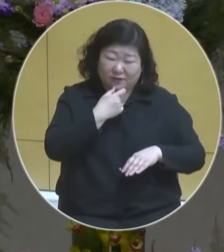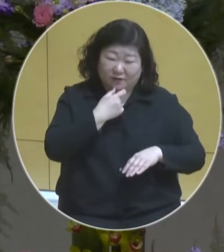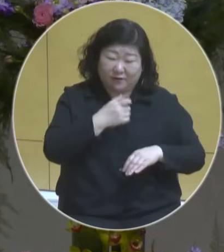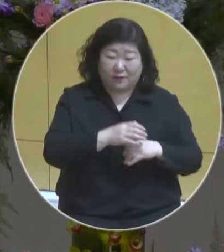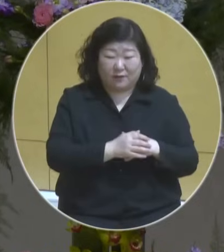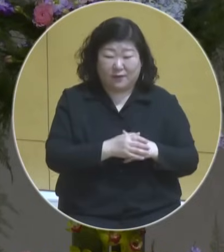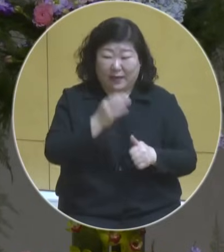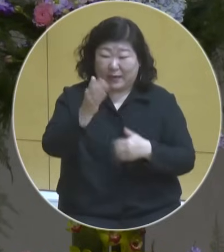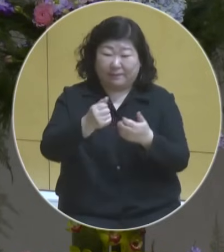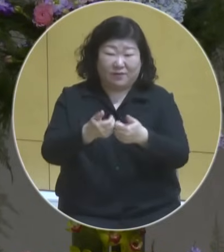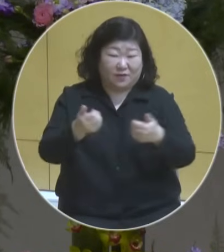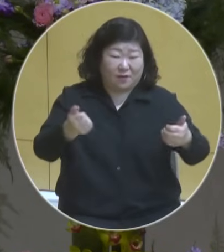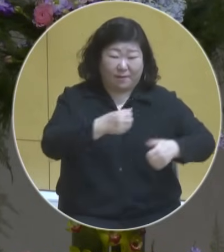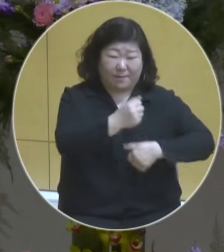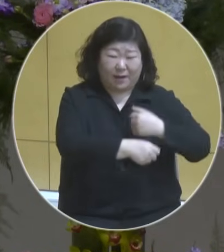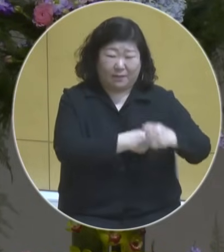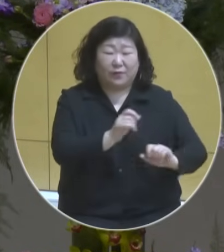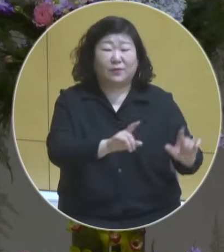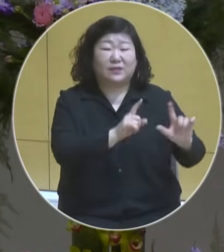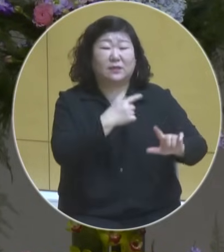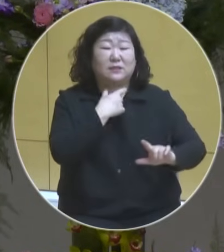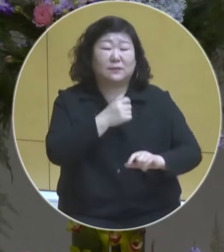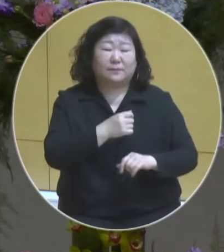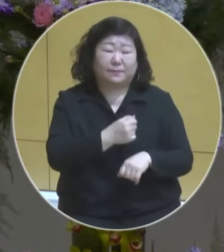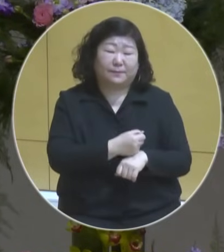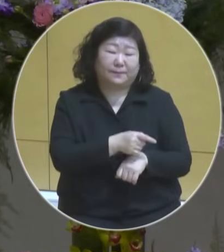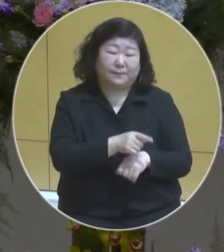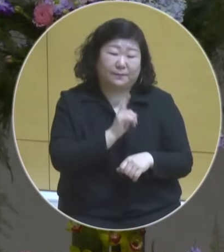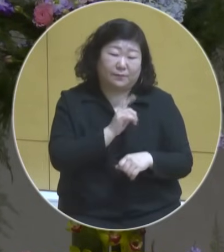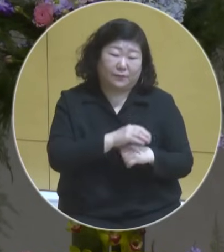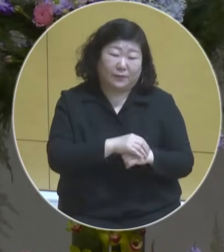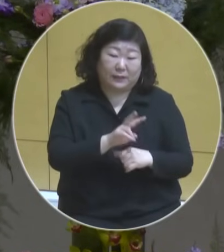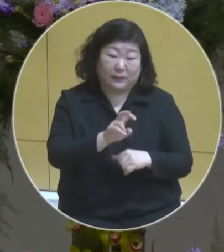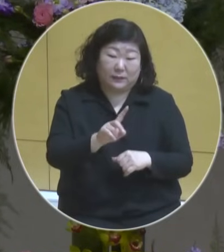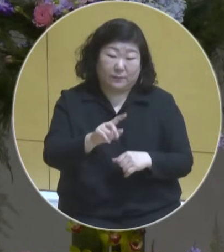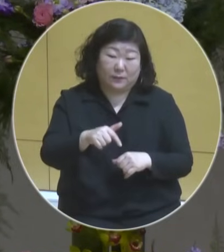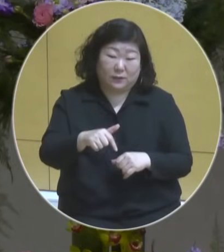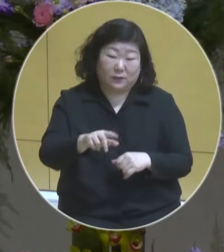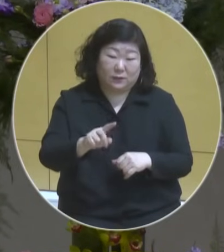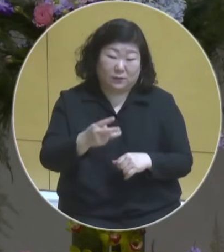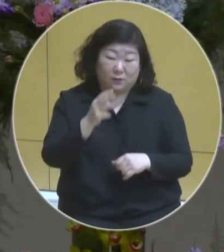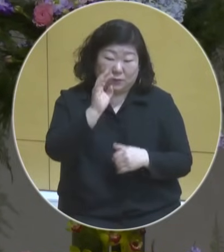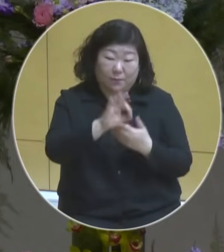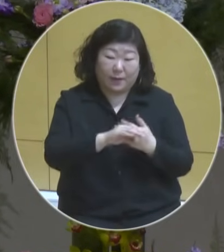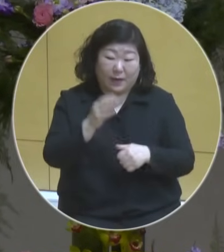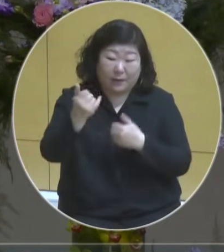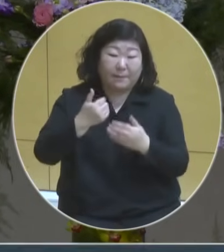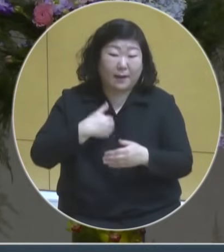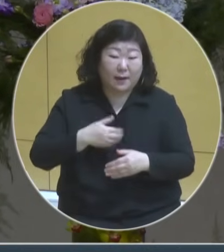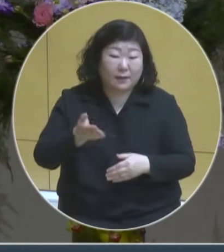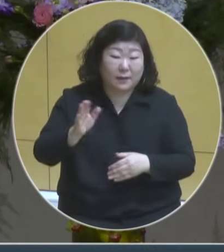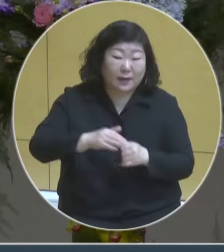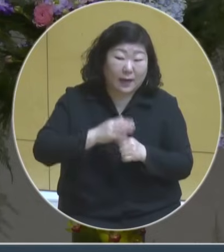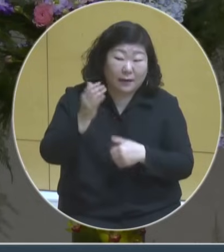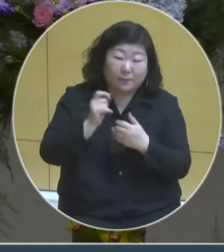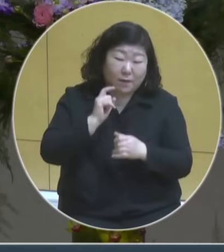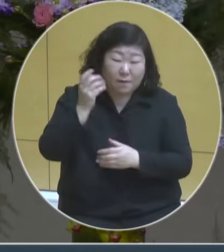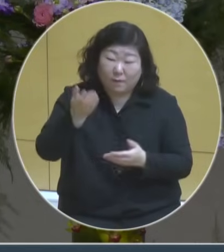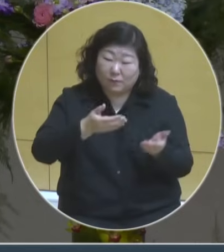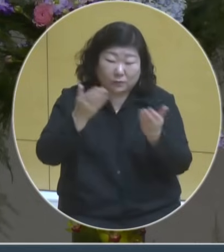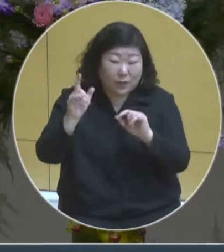하나님을 떠나 자기 마음대로 살고 싶어한다는 것입니다 21절 보니까 하나님을 알되 하을 롭